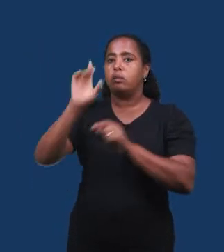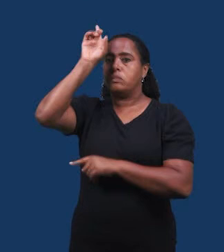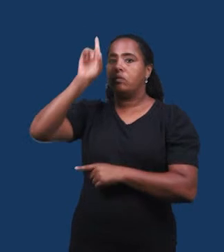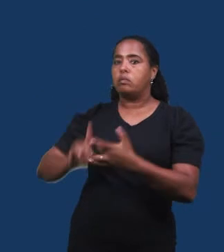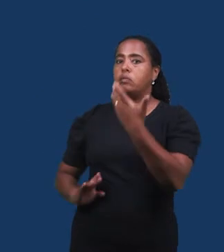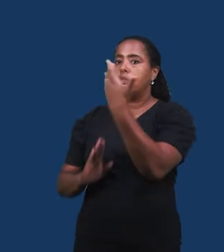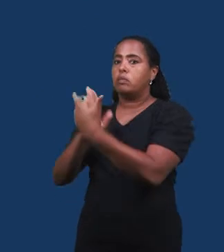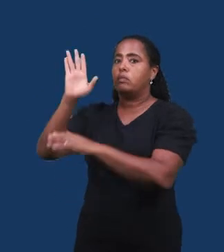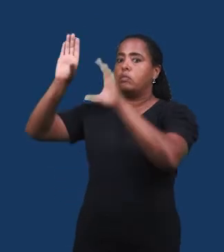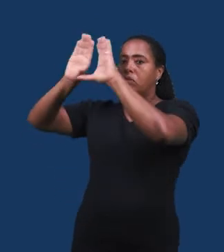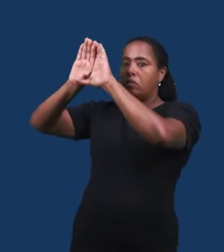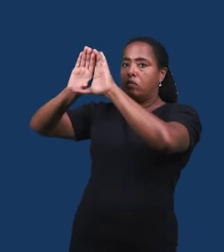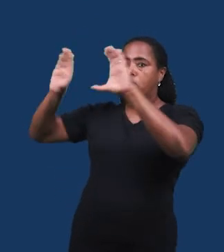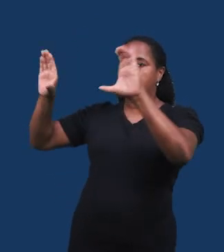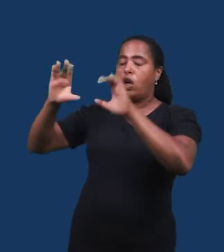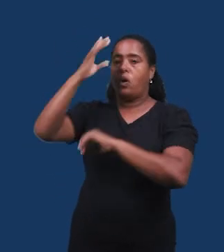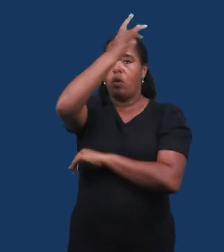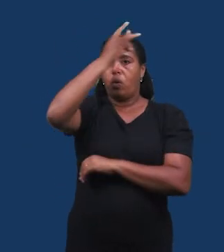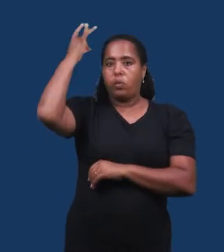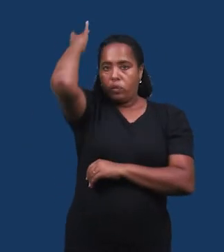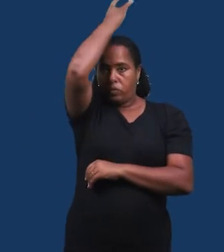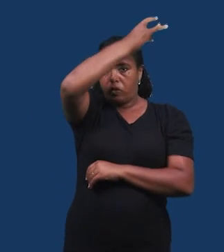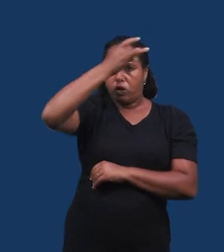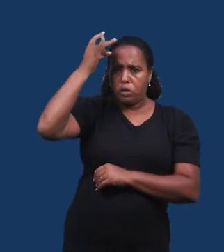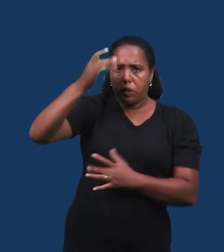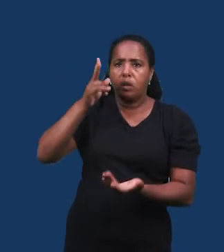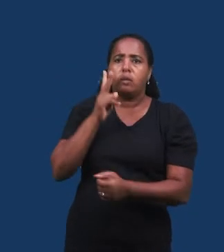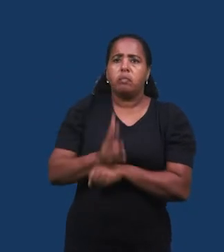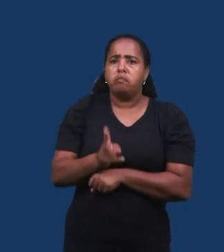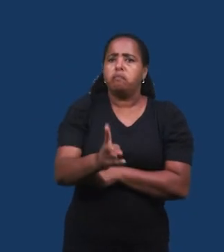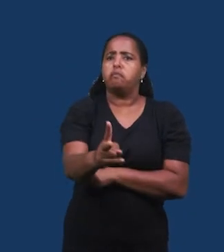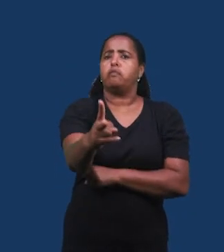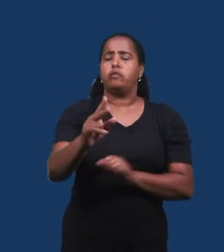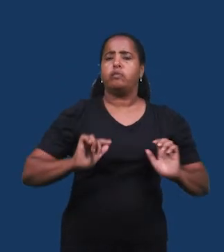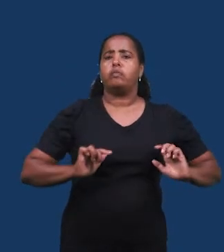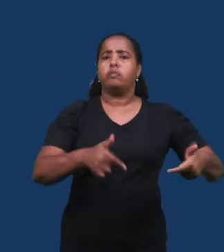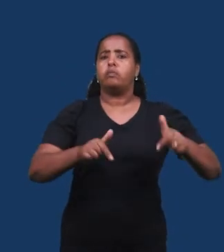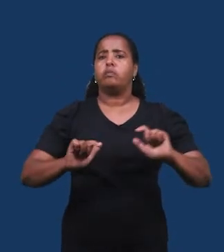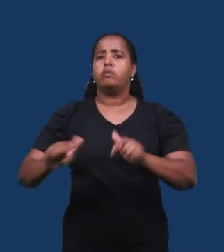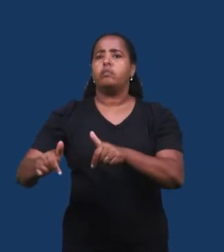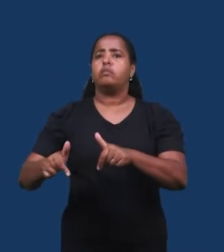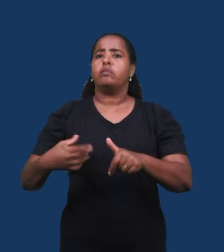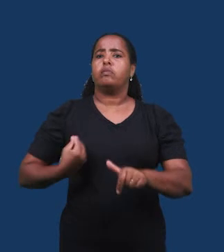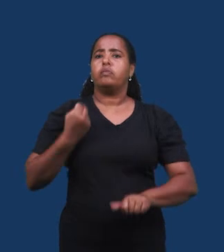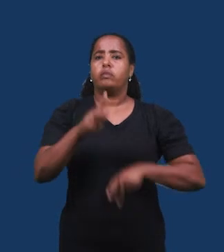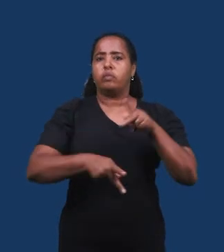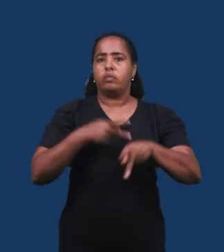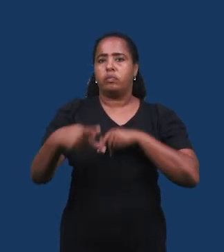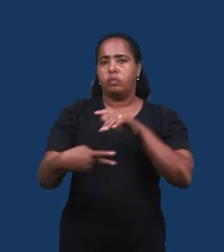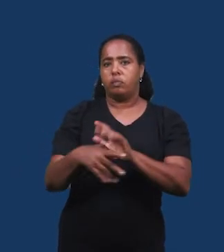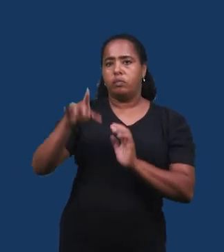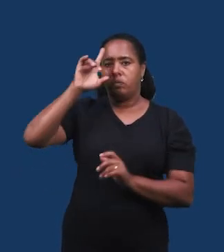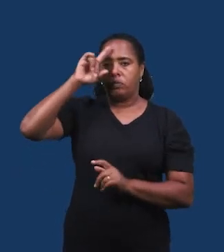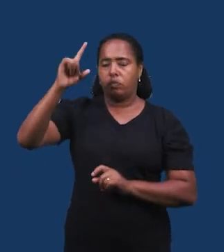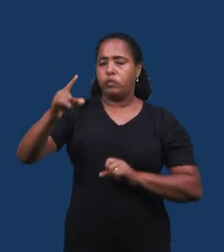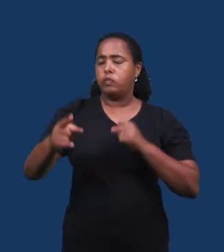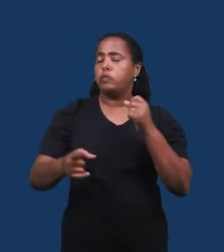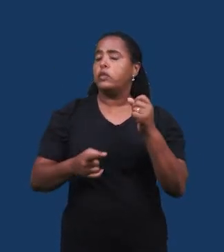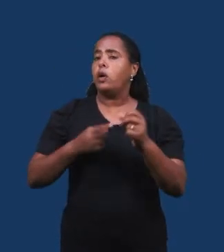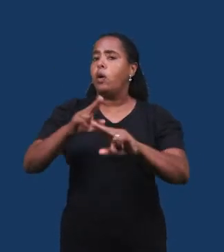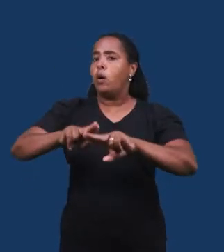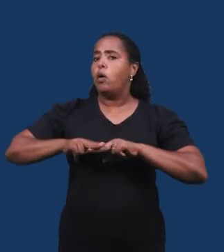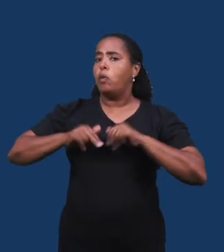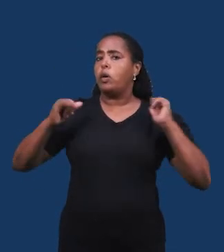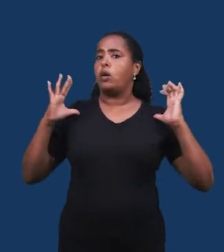tout projet de salut et nous mène jusqu'à l'éternité. Le Saint-Esprit ne cesse pas d'opérer en faveur du peuple de